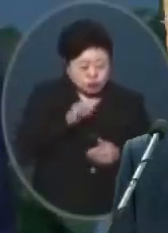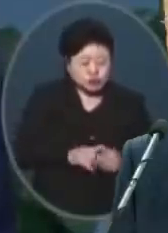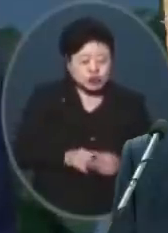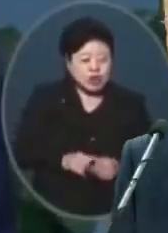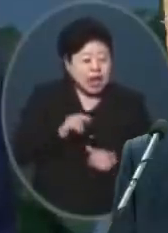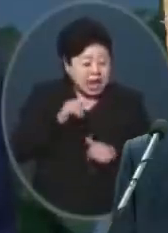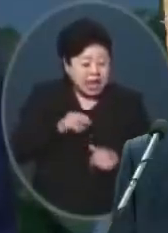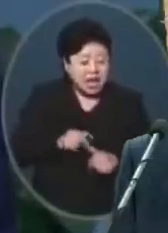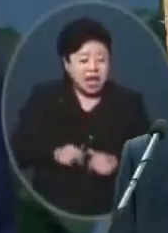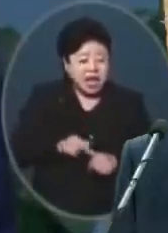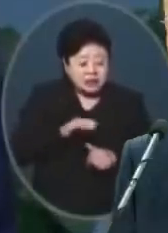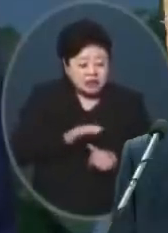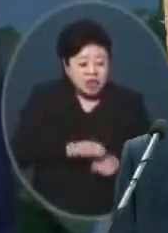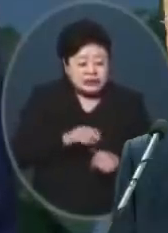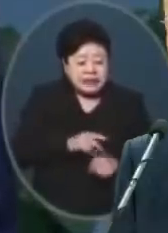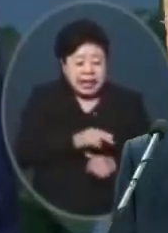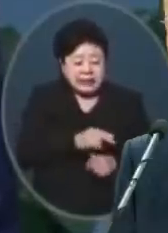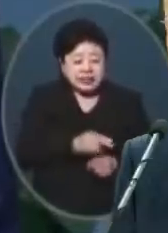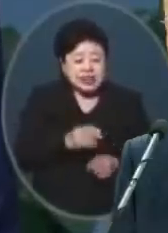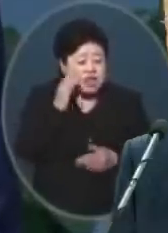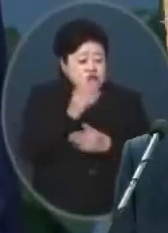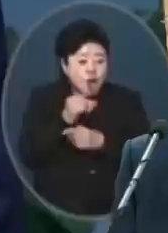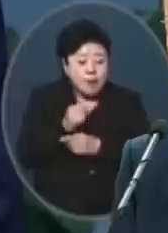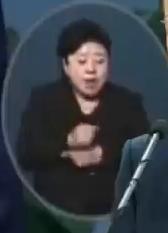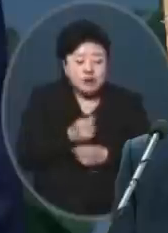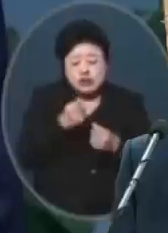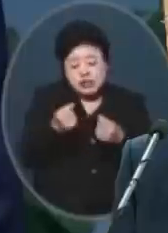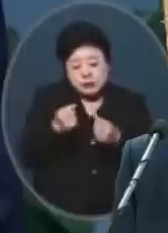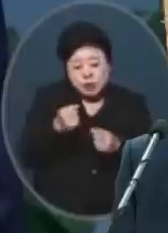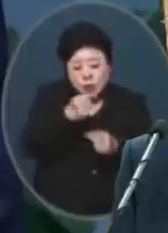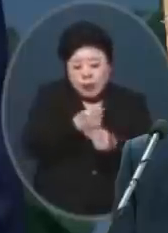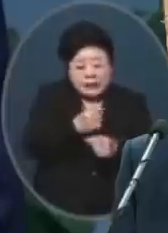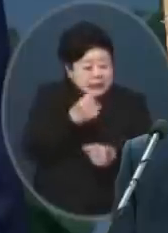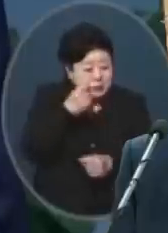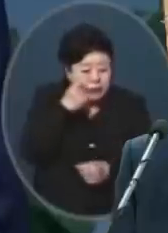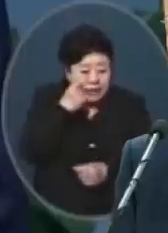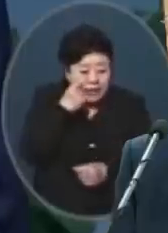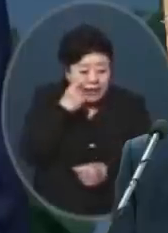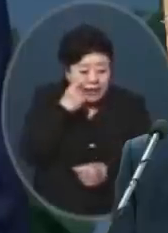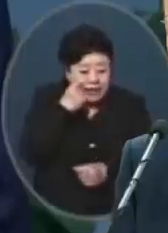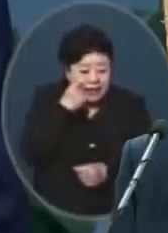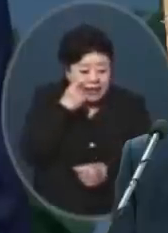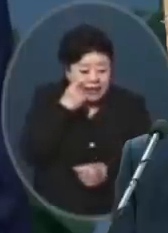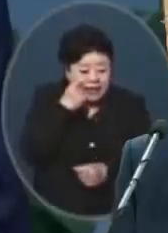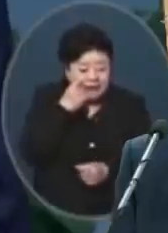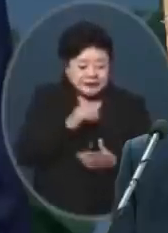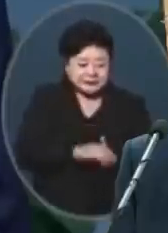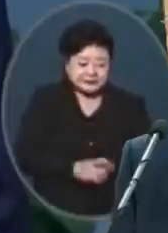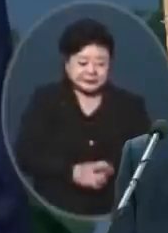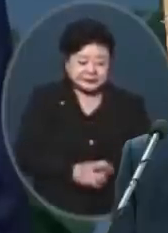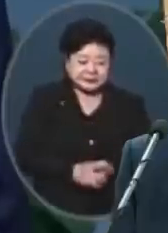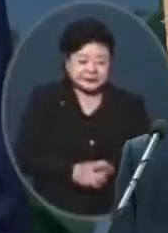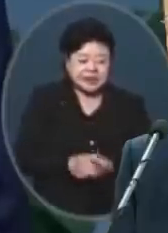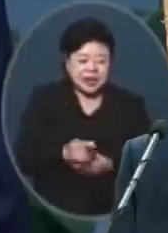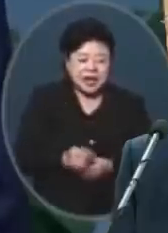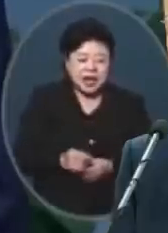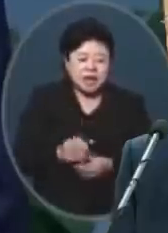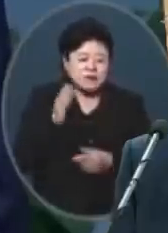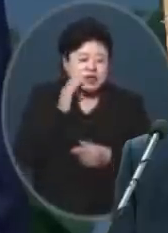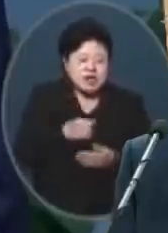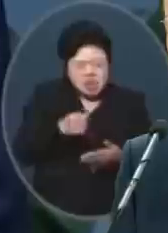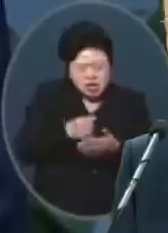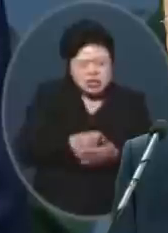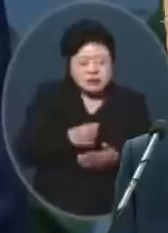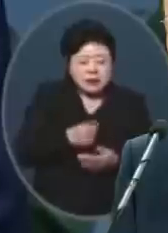같은 이런 열매를 우리 힘으로 맺어 줍니까 아무리 결심을